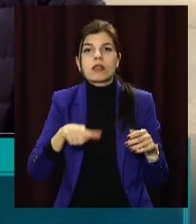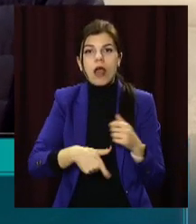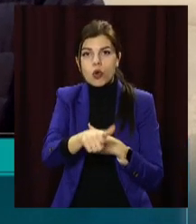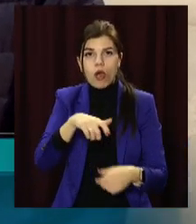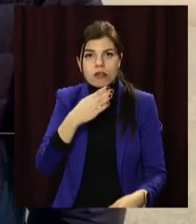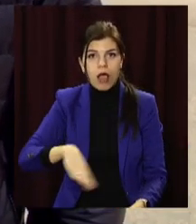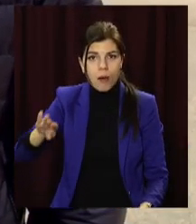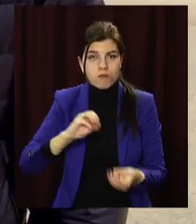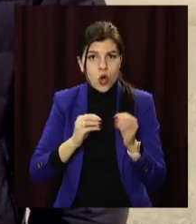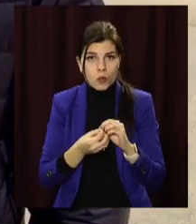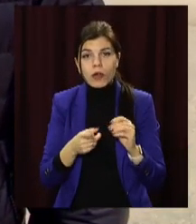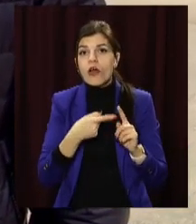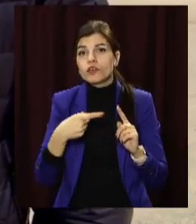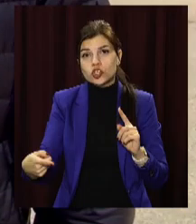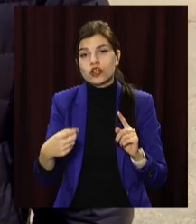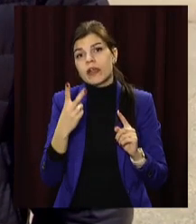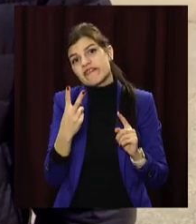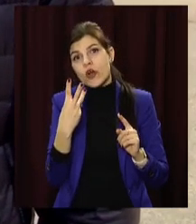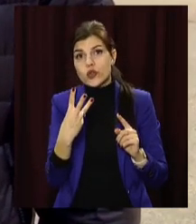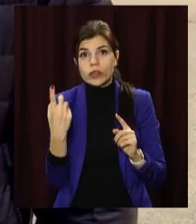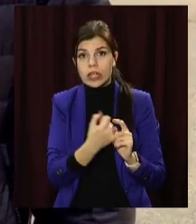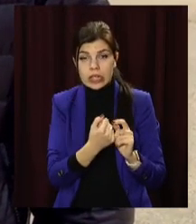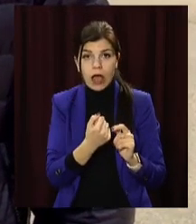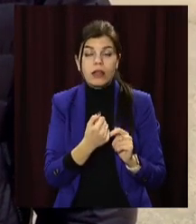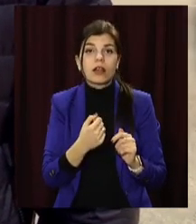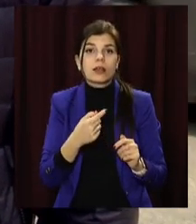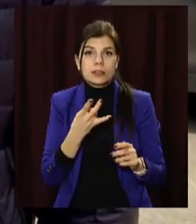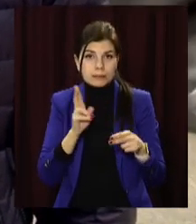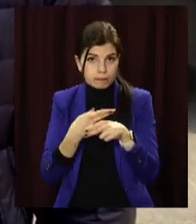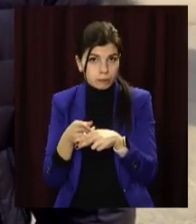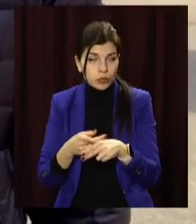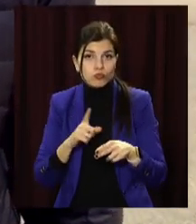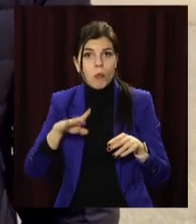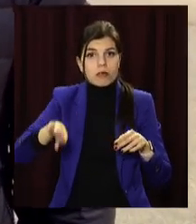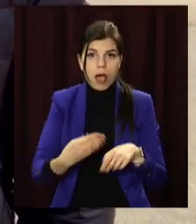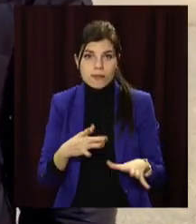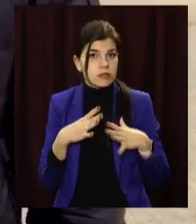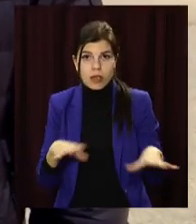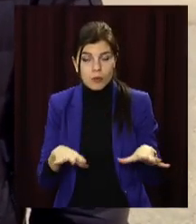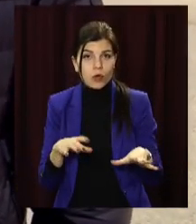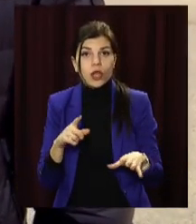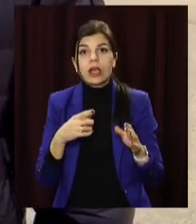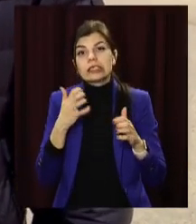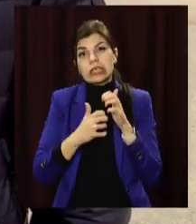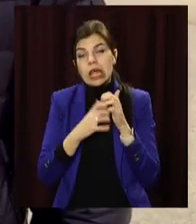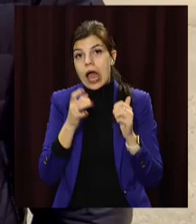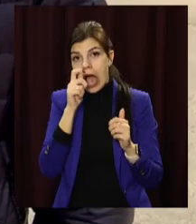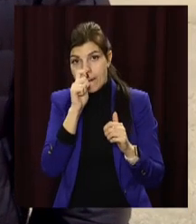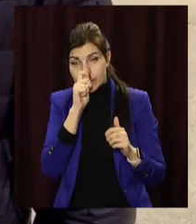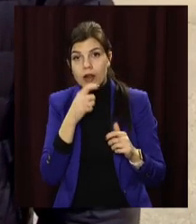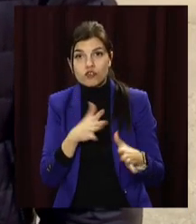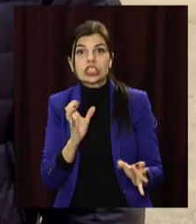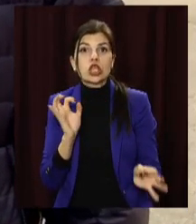Наша основная задача в течение 2-3 недель полностью ликвидировать ямочность на дорогах и уже в середине апреля зайти уже с